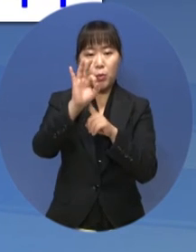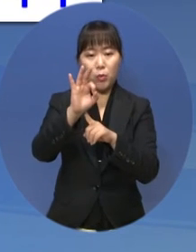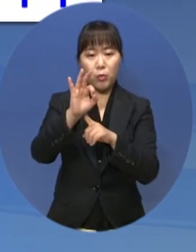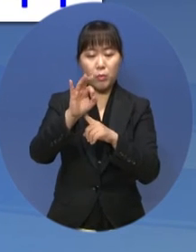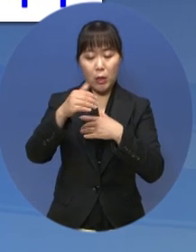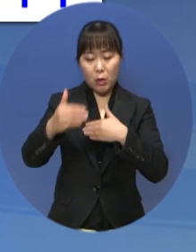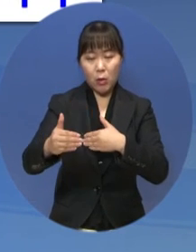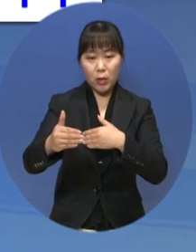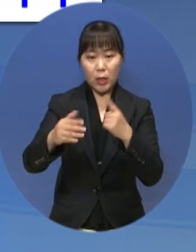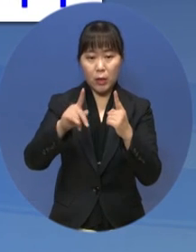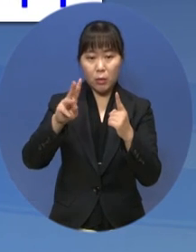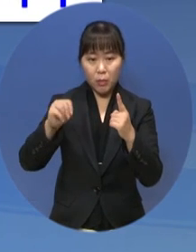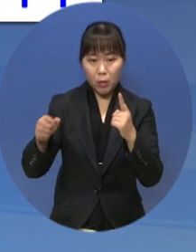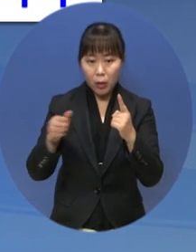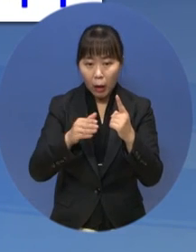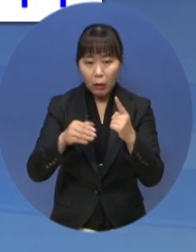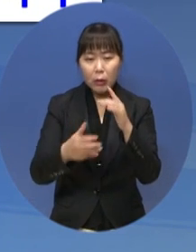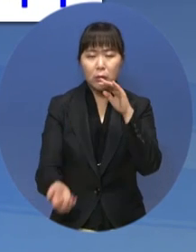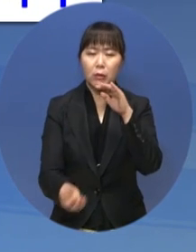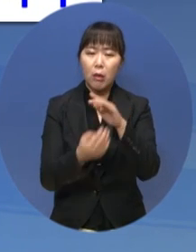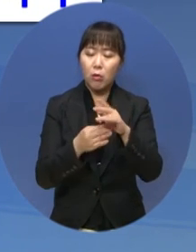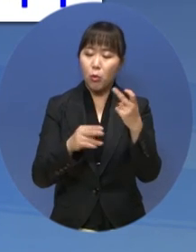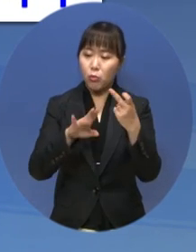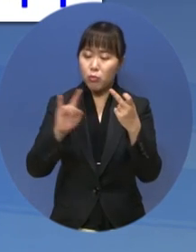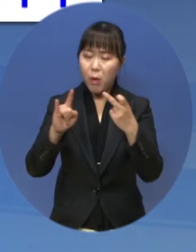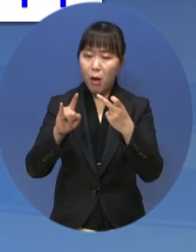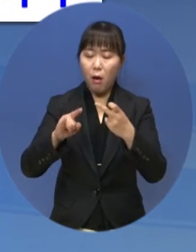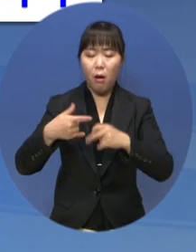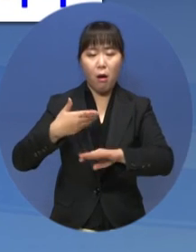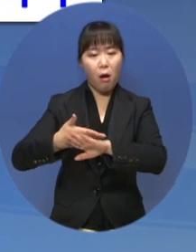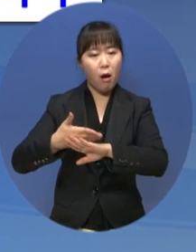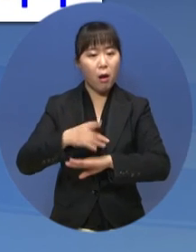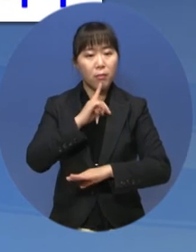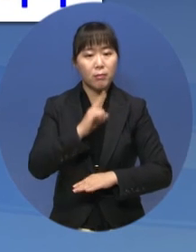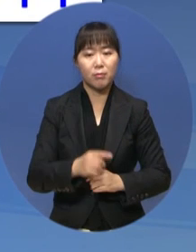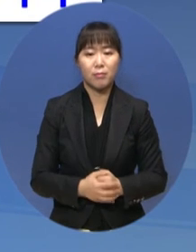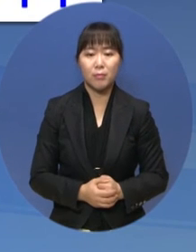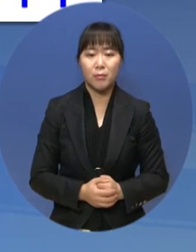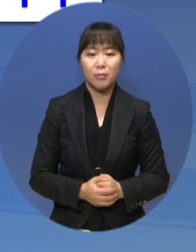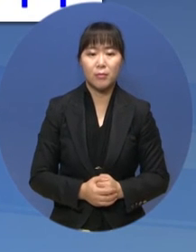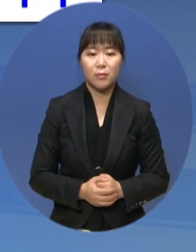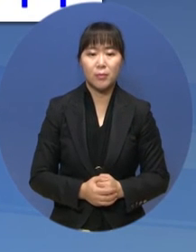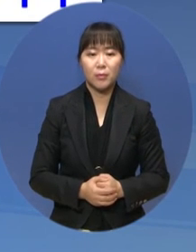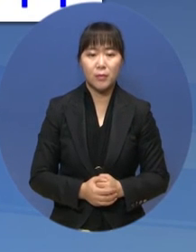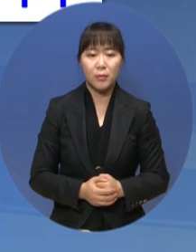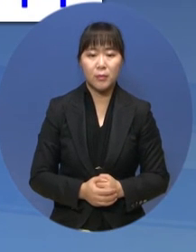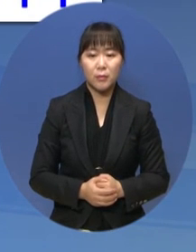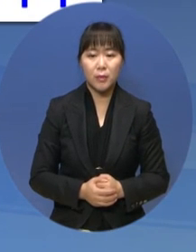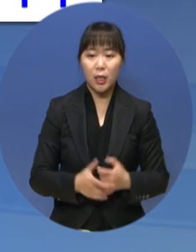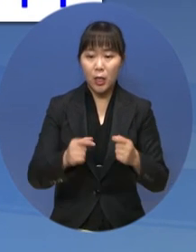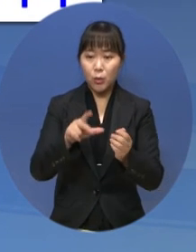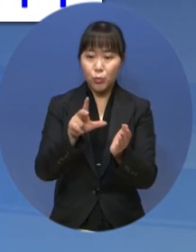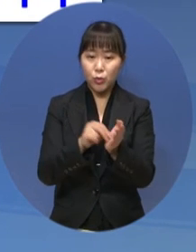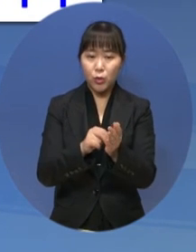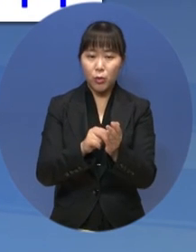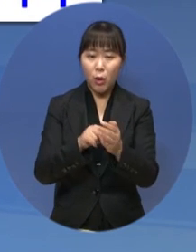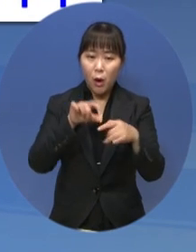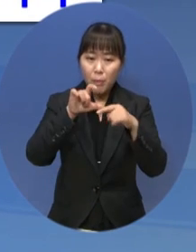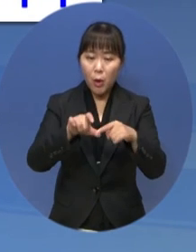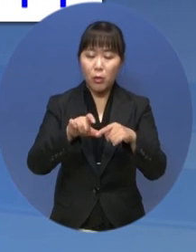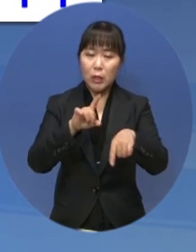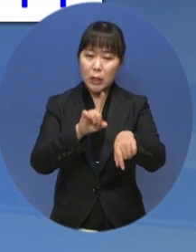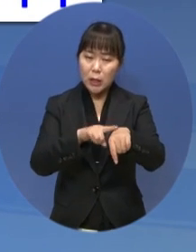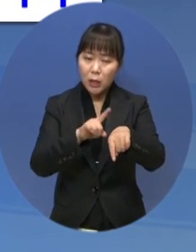적용 거리당 단가가 최대 12배 차이를 보이는 것으로 나타났습니다. 이러한 문제는 평균